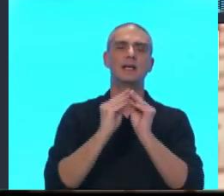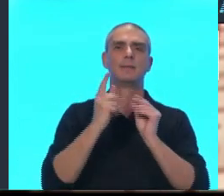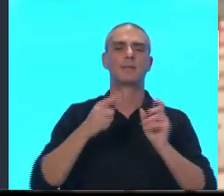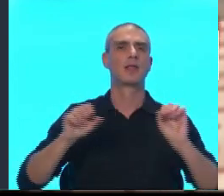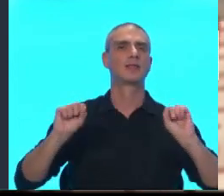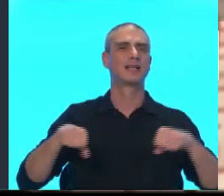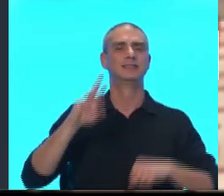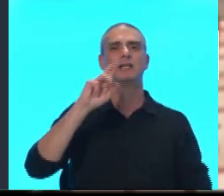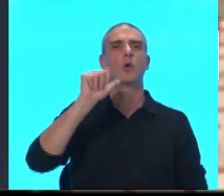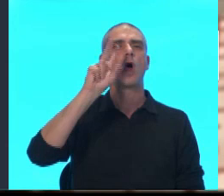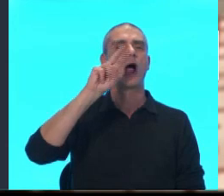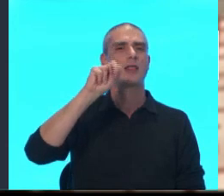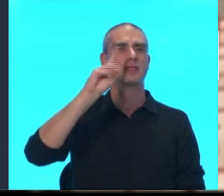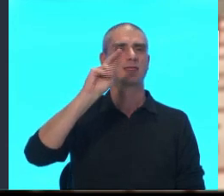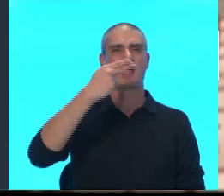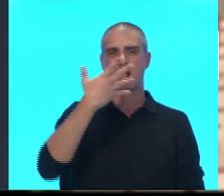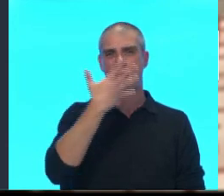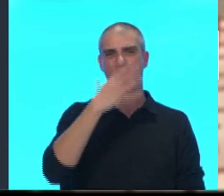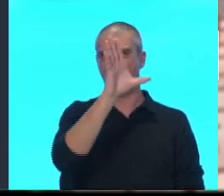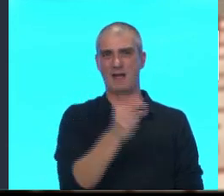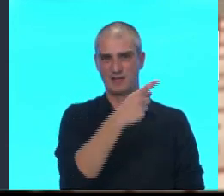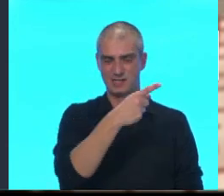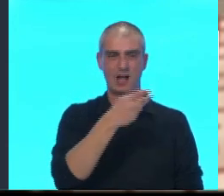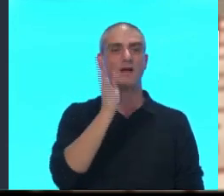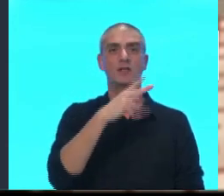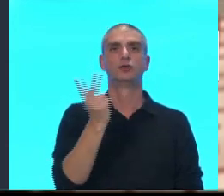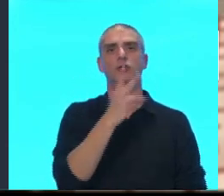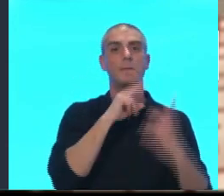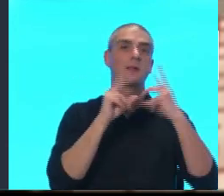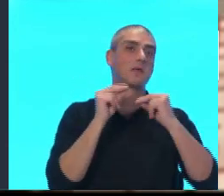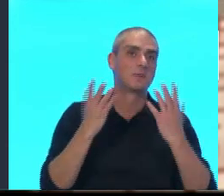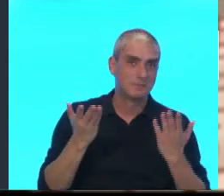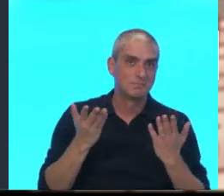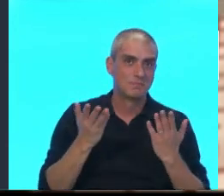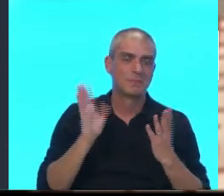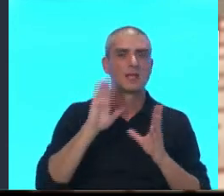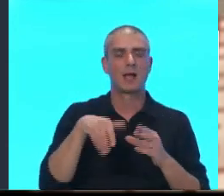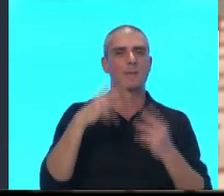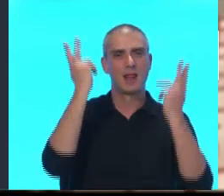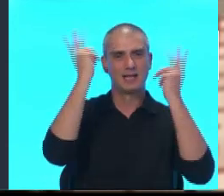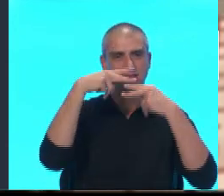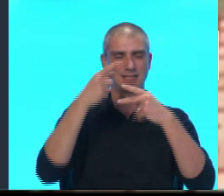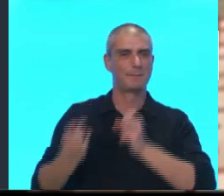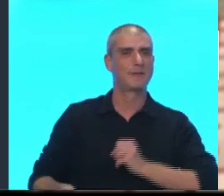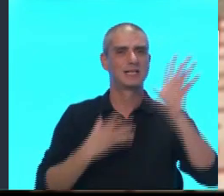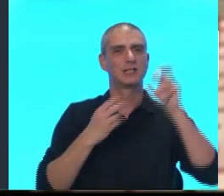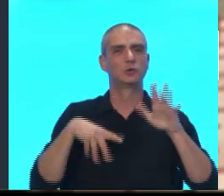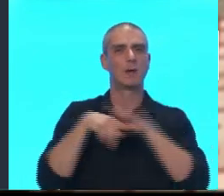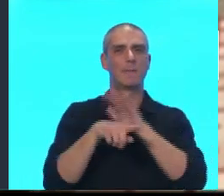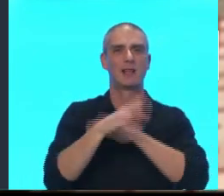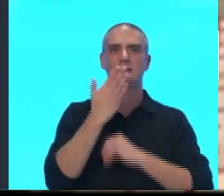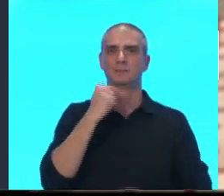רואנדה פול קגאמה, וסביר מאוד להניח שהשניים מדברים בין היתר גם על הסכם גירוש הפליטים